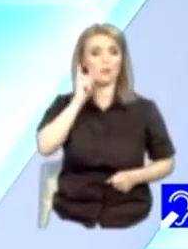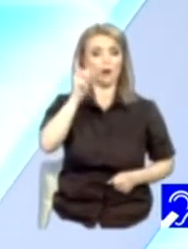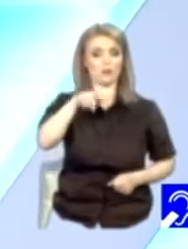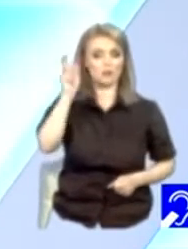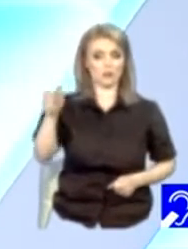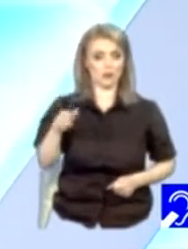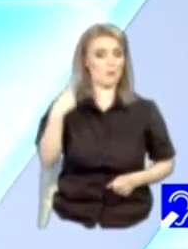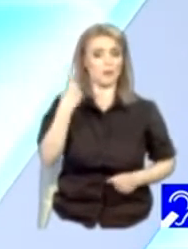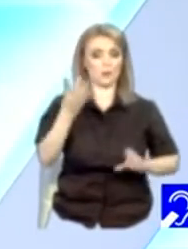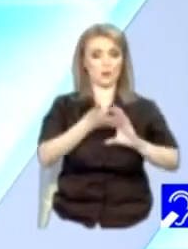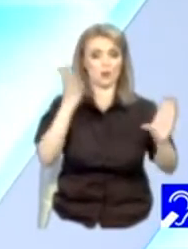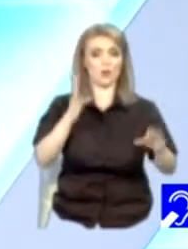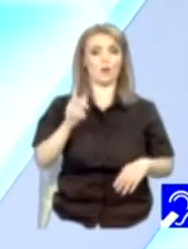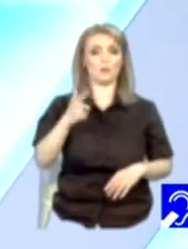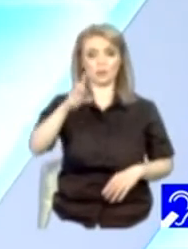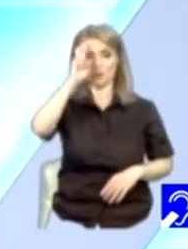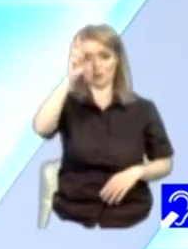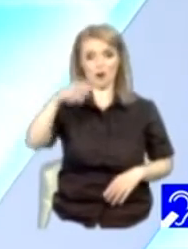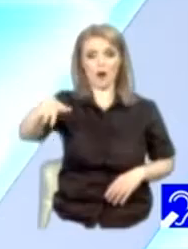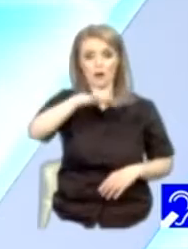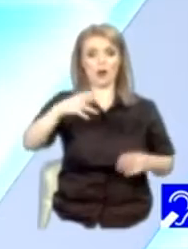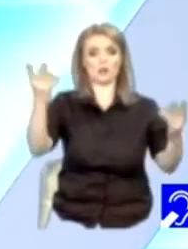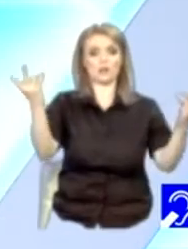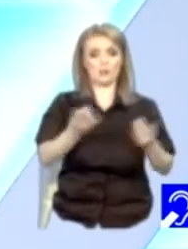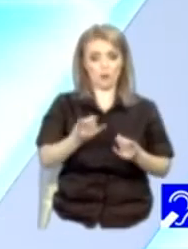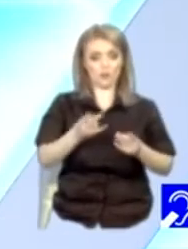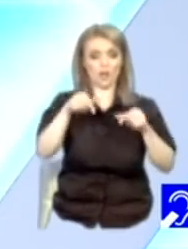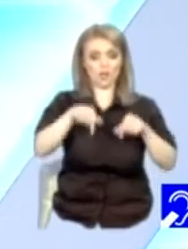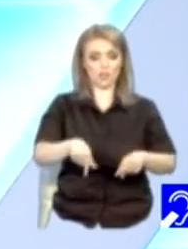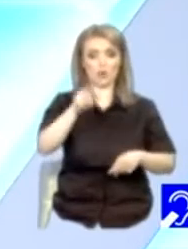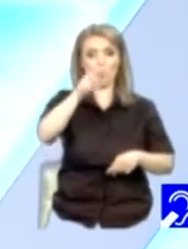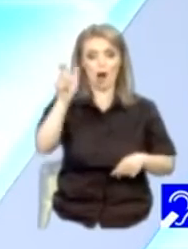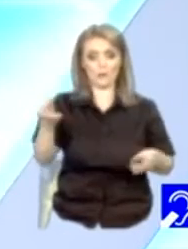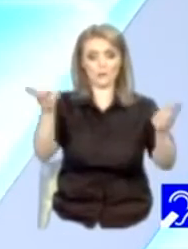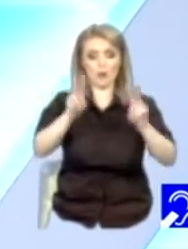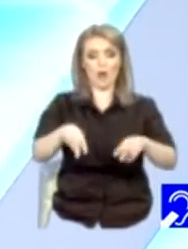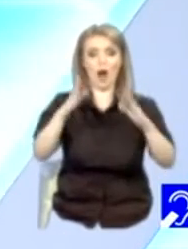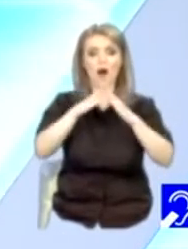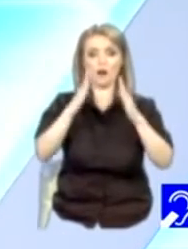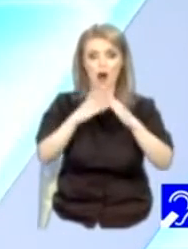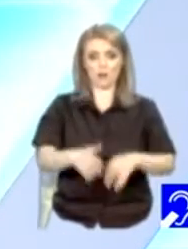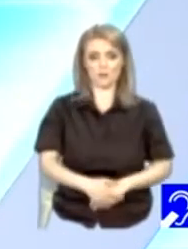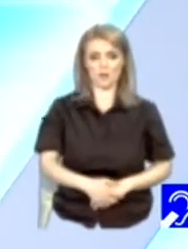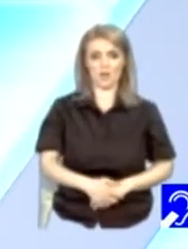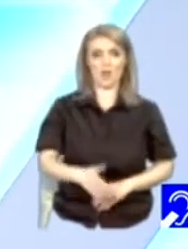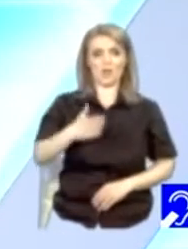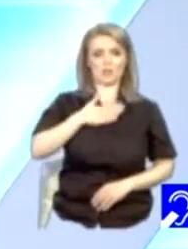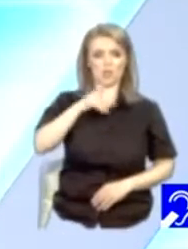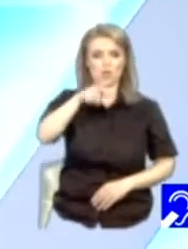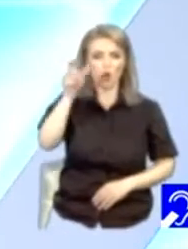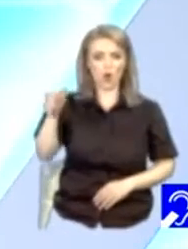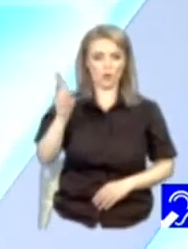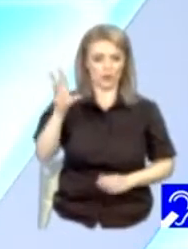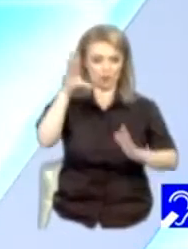rând, pentru că țara are nevoie de oameni acasă. Și oamenii noștri, cei mai creativi, cei